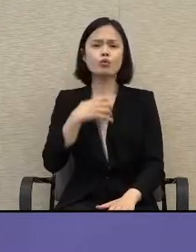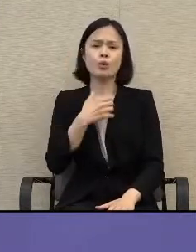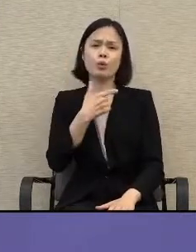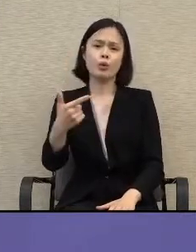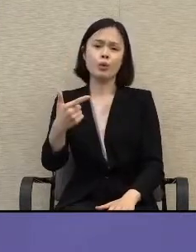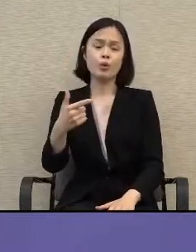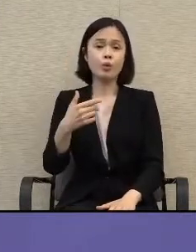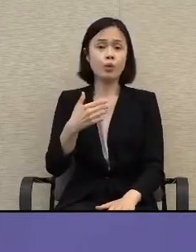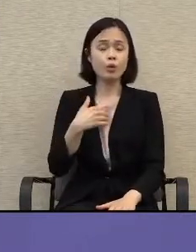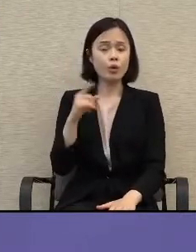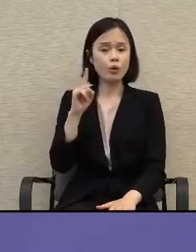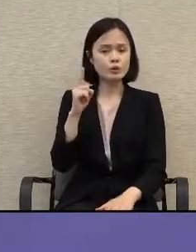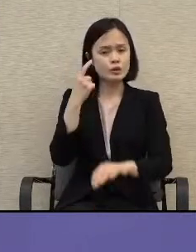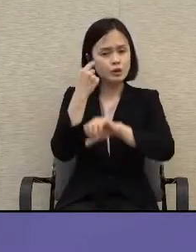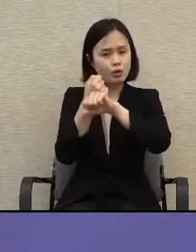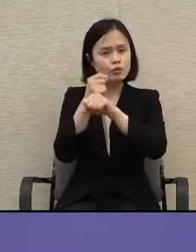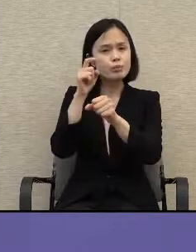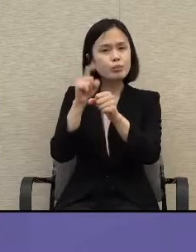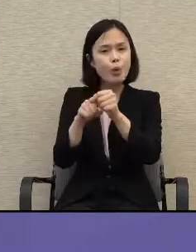됐었고, 후쿠시마 지진 이후에